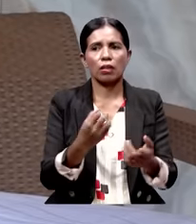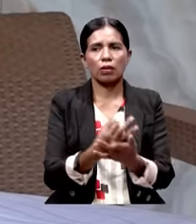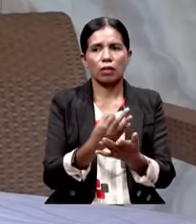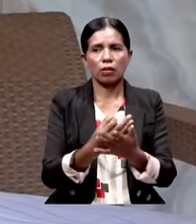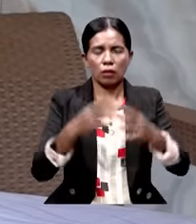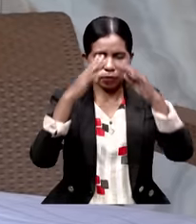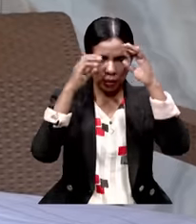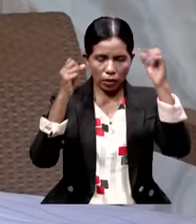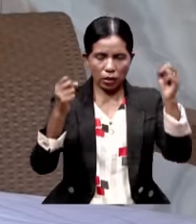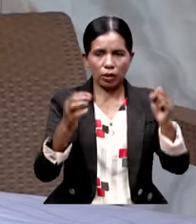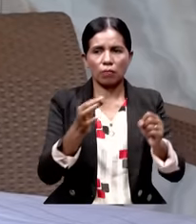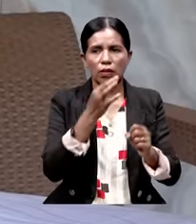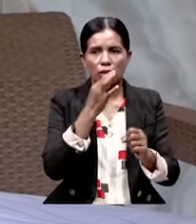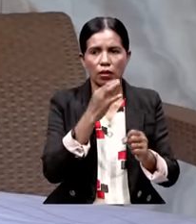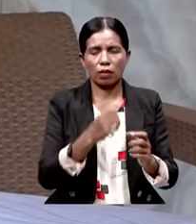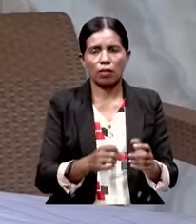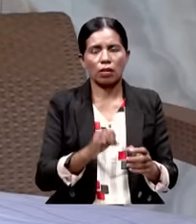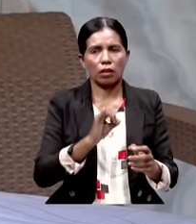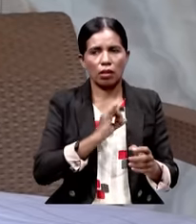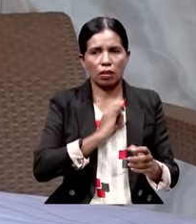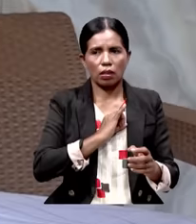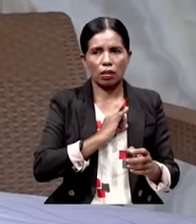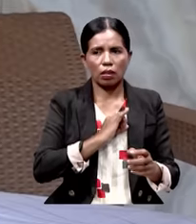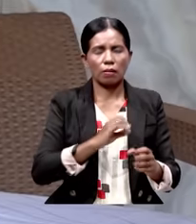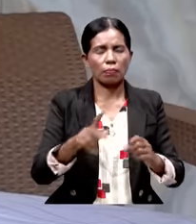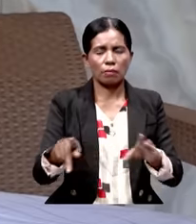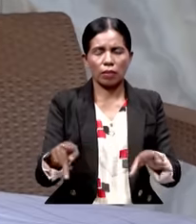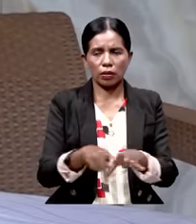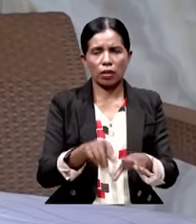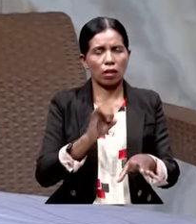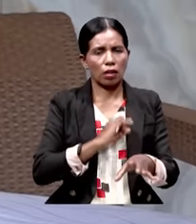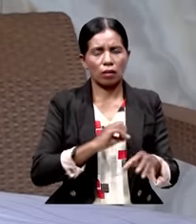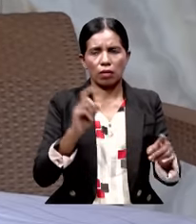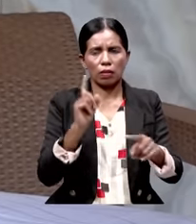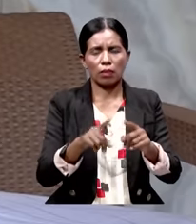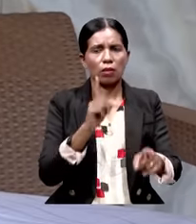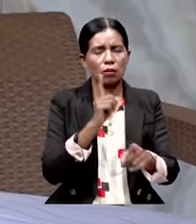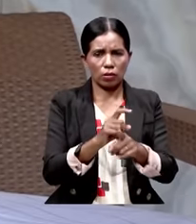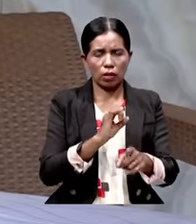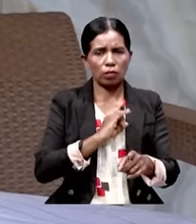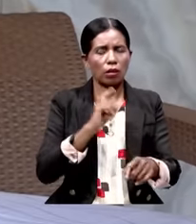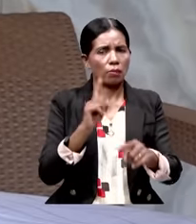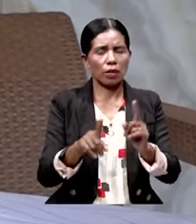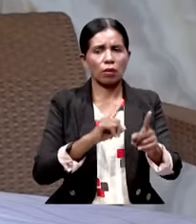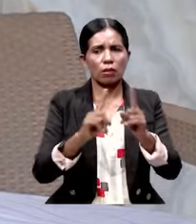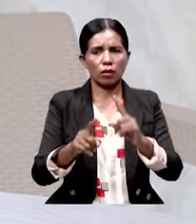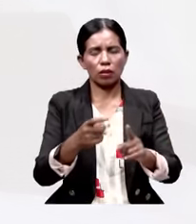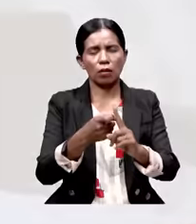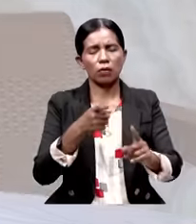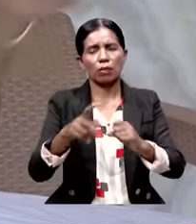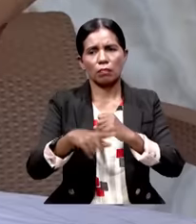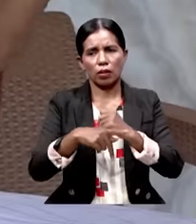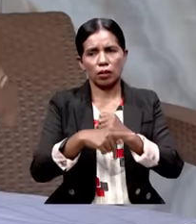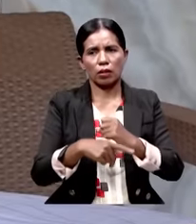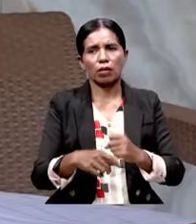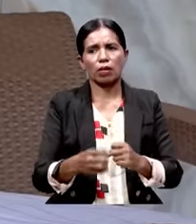presidente mahan. Hau bahau ni né internal partido ni haula bele. Haula, mas lo losa la bele koele bo ser né tamen né interno partido ni.